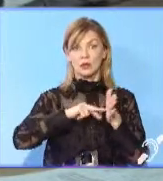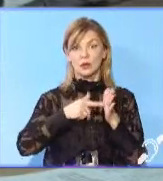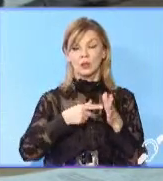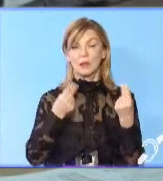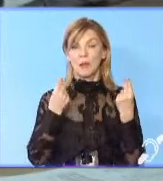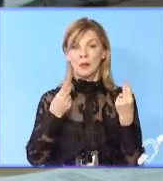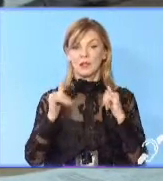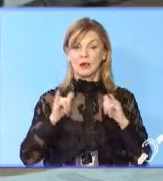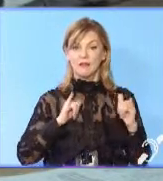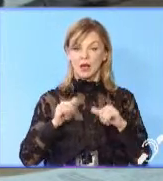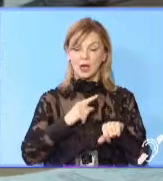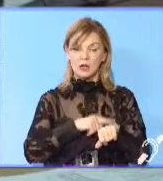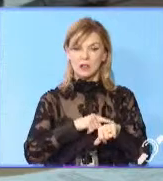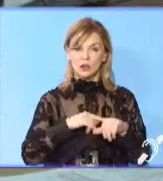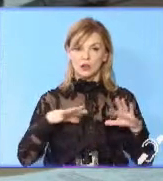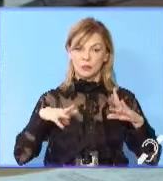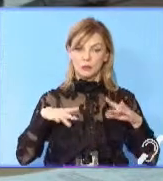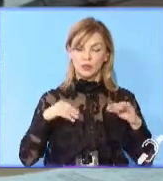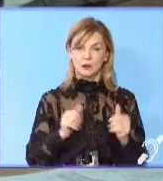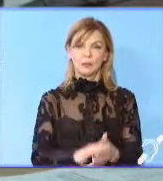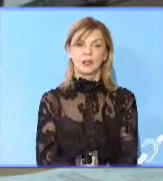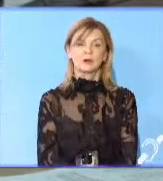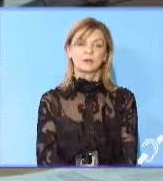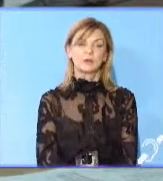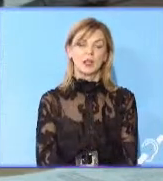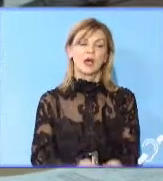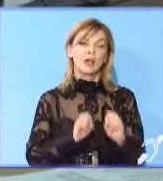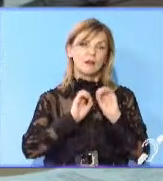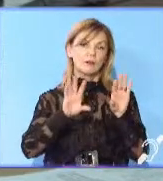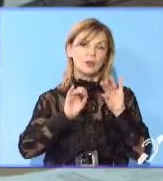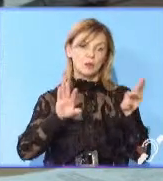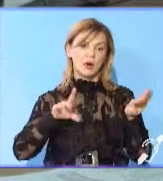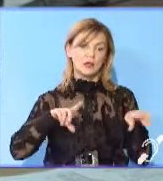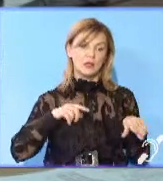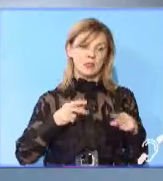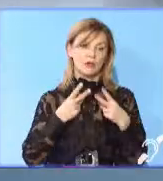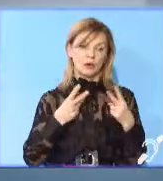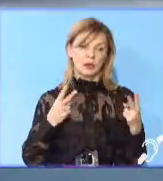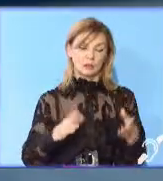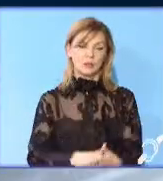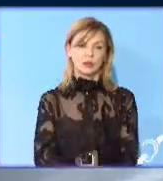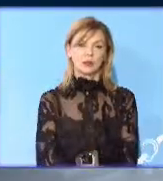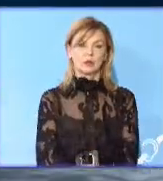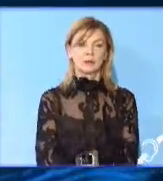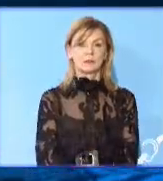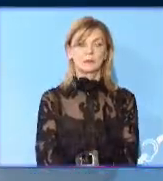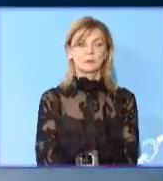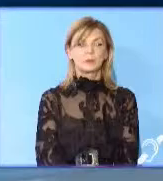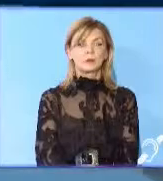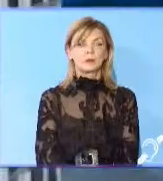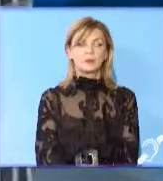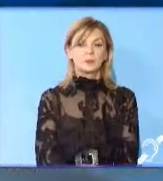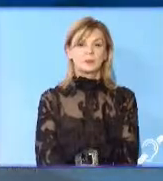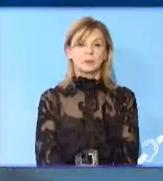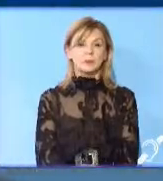bine timpul liber. Informația este esențială.